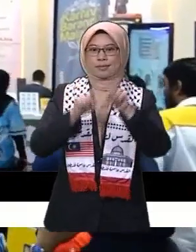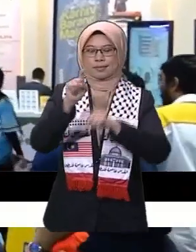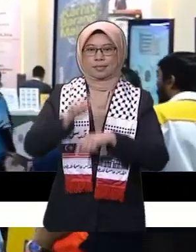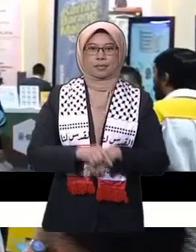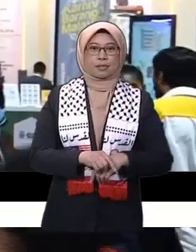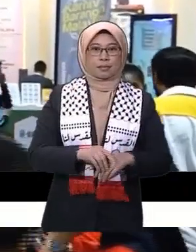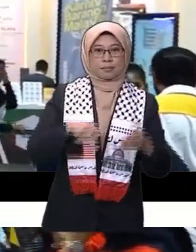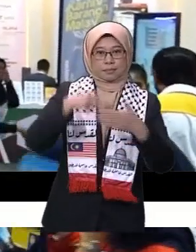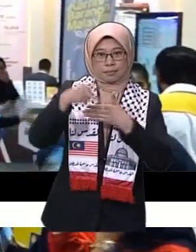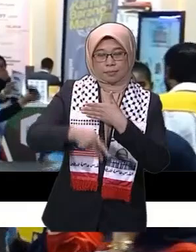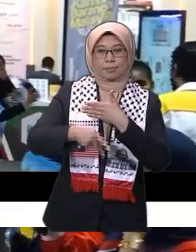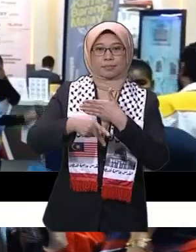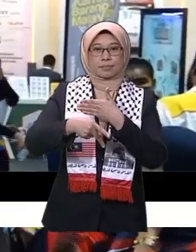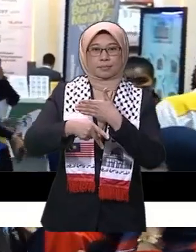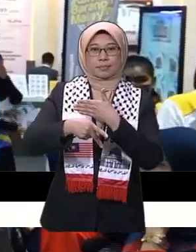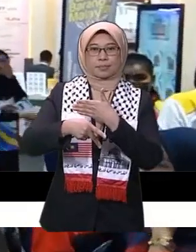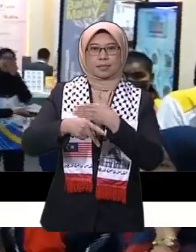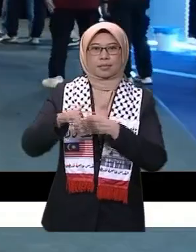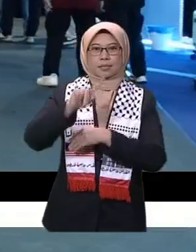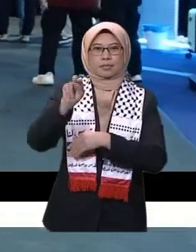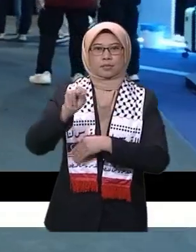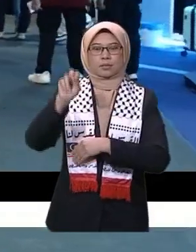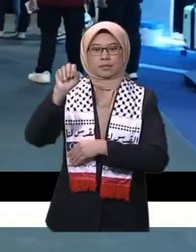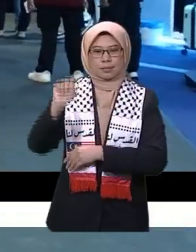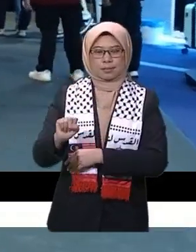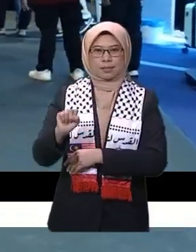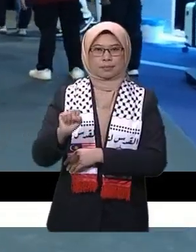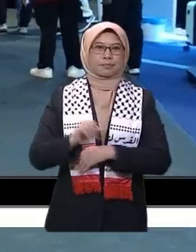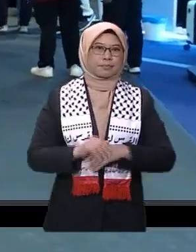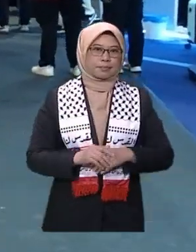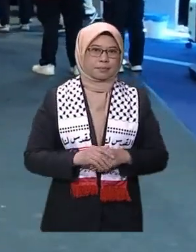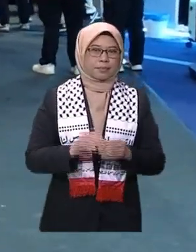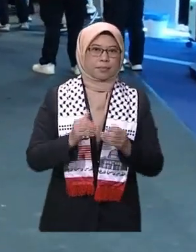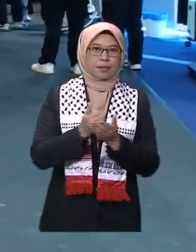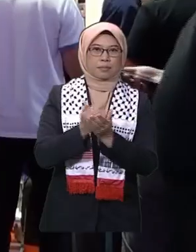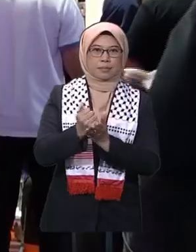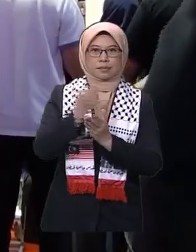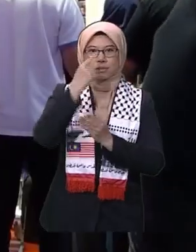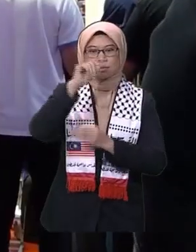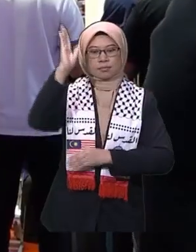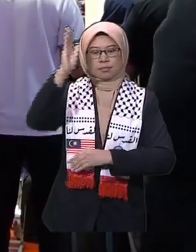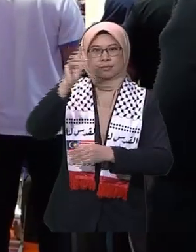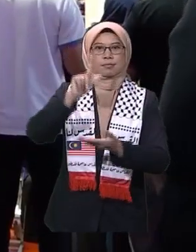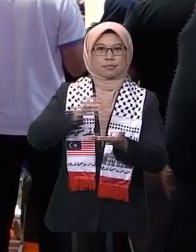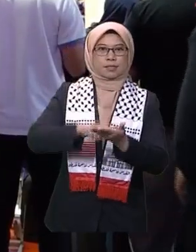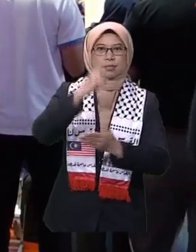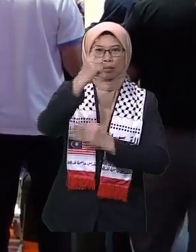Madani Rakyat 2024 edisi Zon Selatan akan terarah kepada amanat dan pembentangan